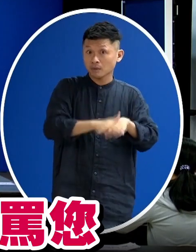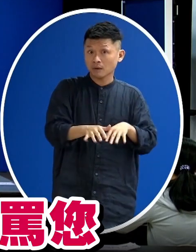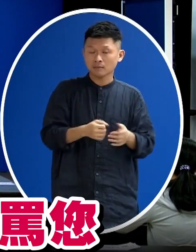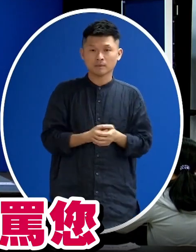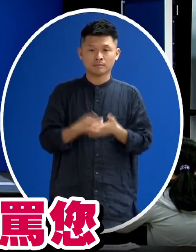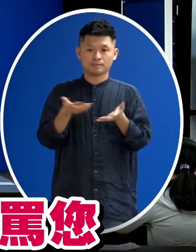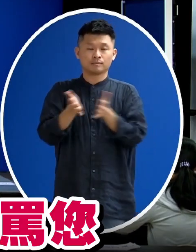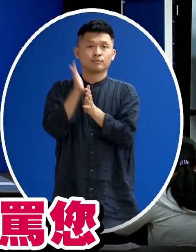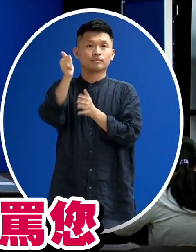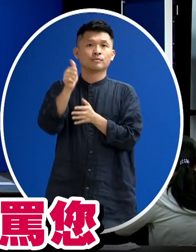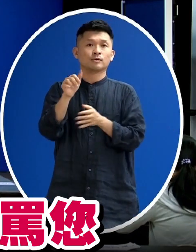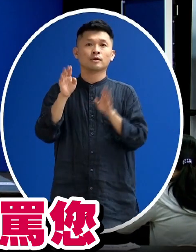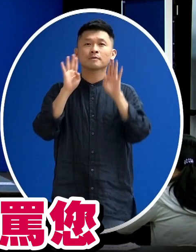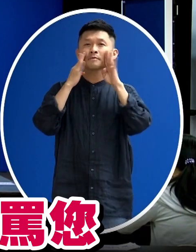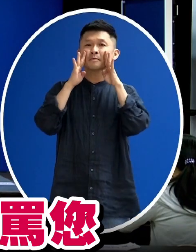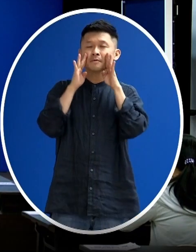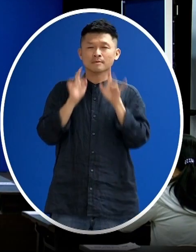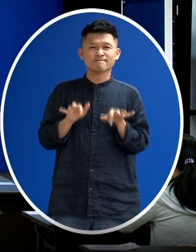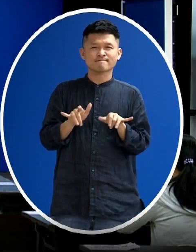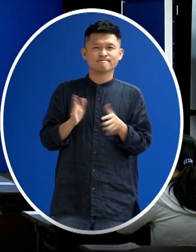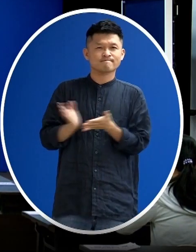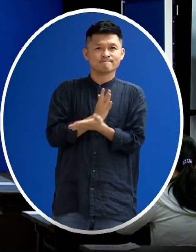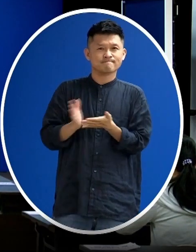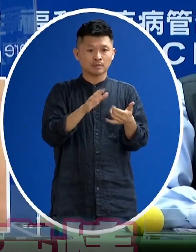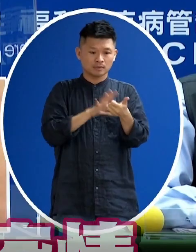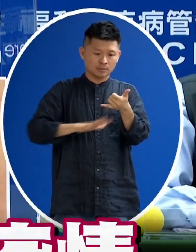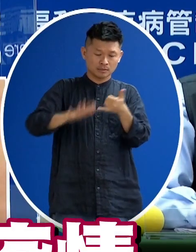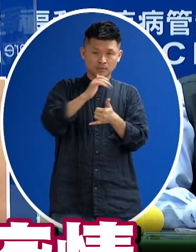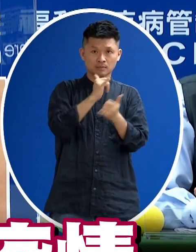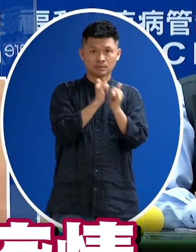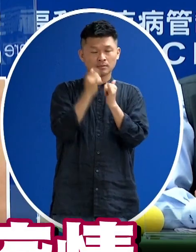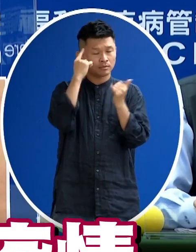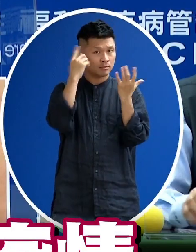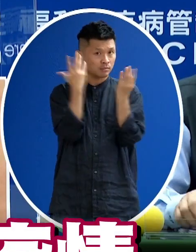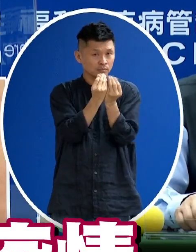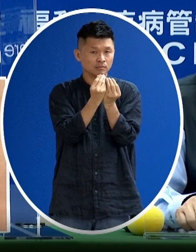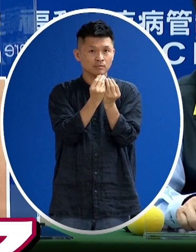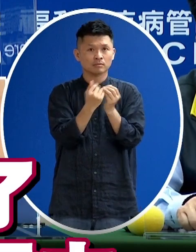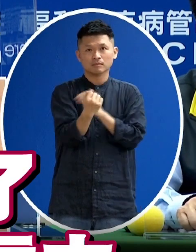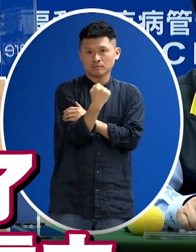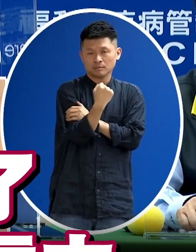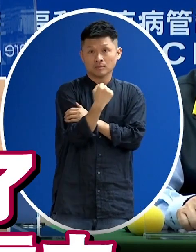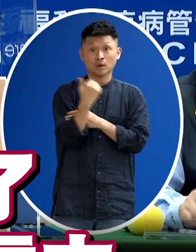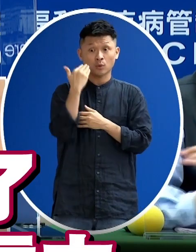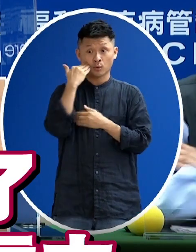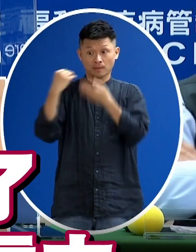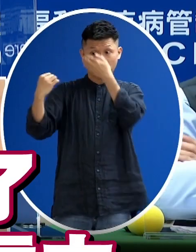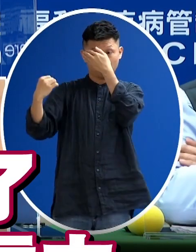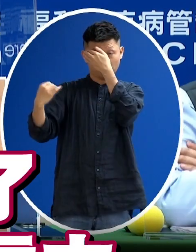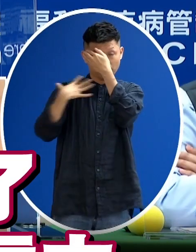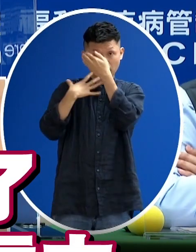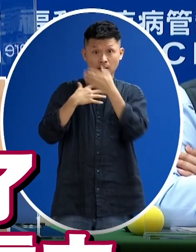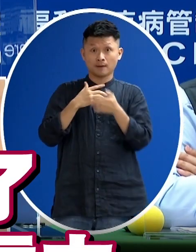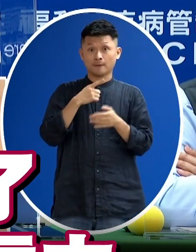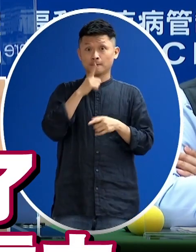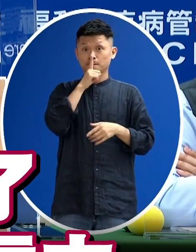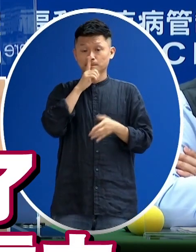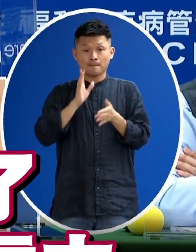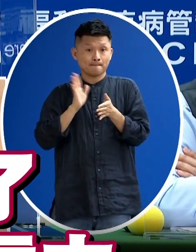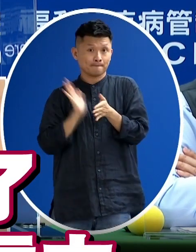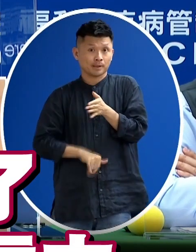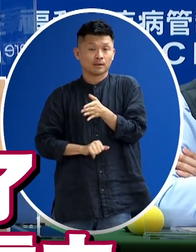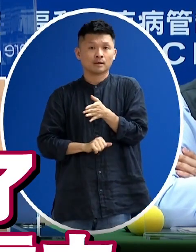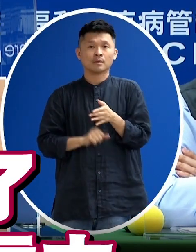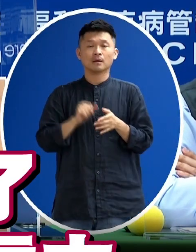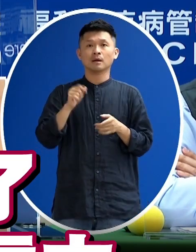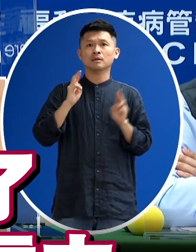请教部长，就有人在粉专上骂您就是隐匿疫情， 说我们隐匿疫情，那就是破坏了指挥公信指挥中